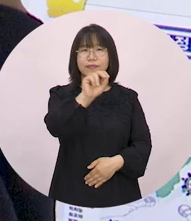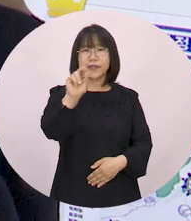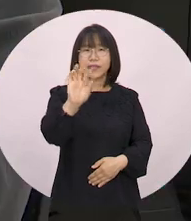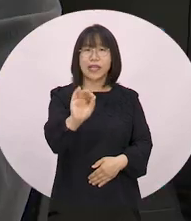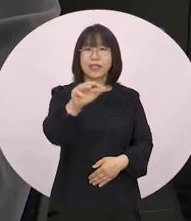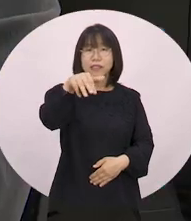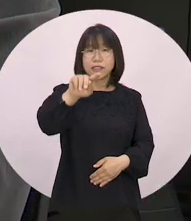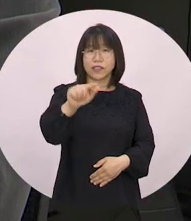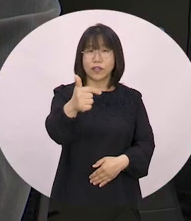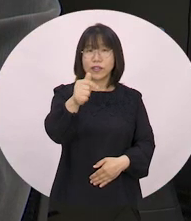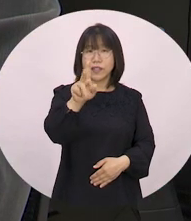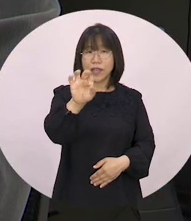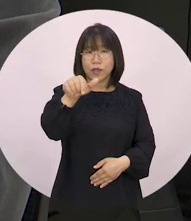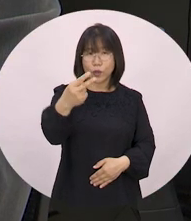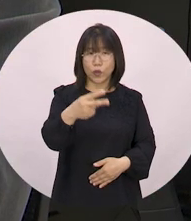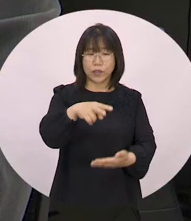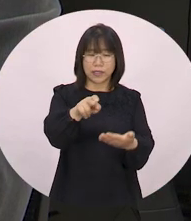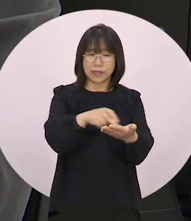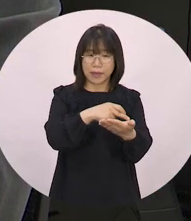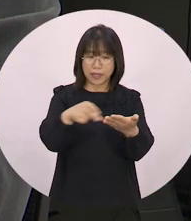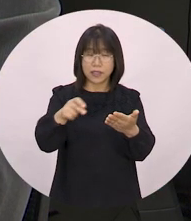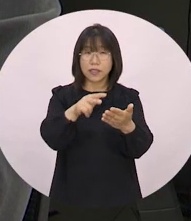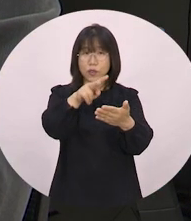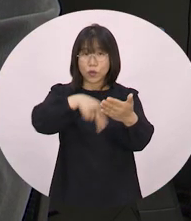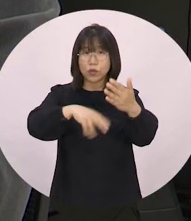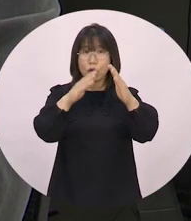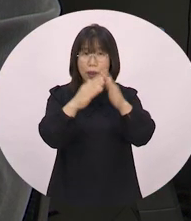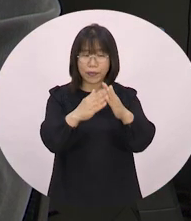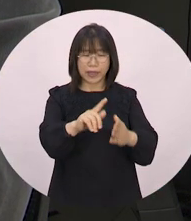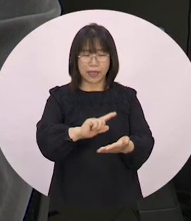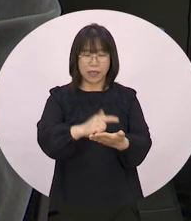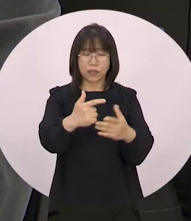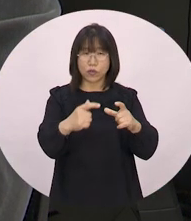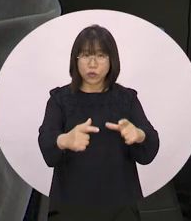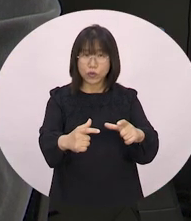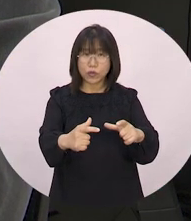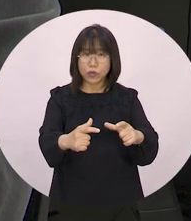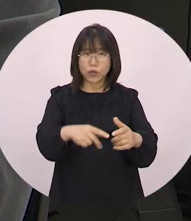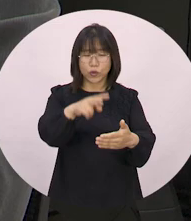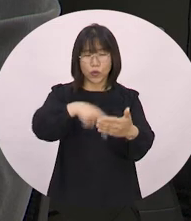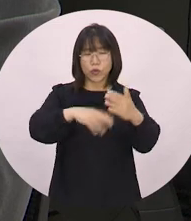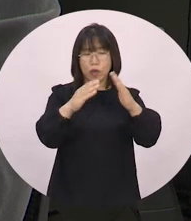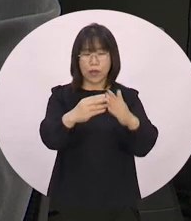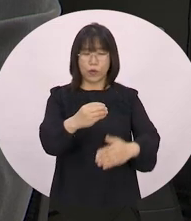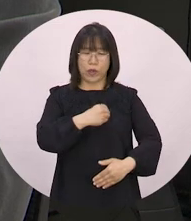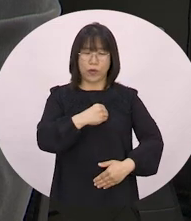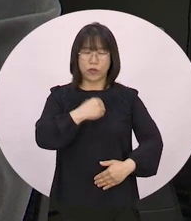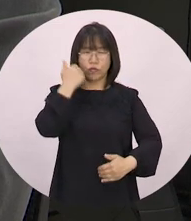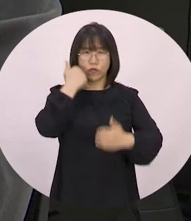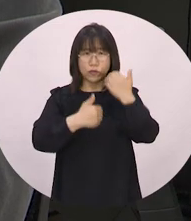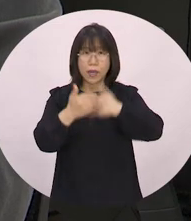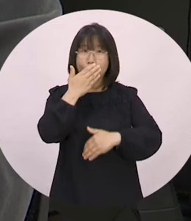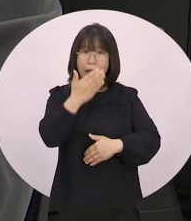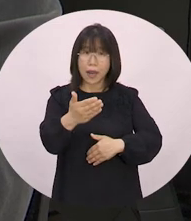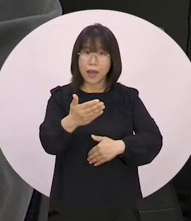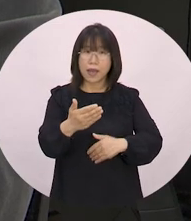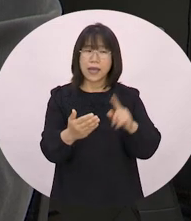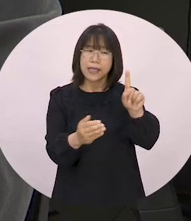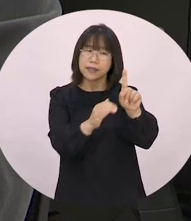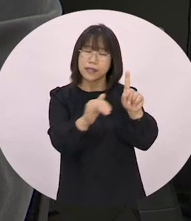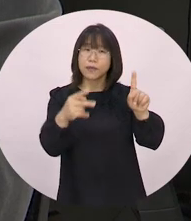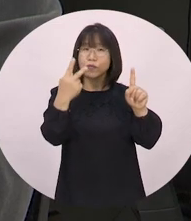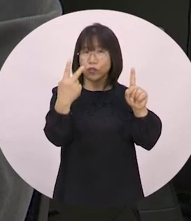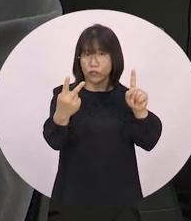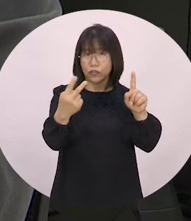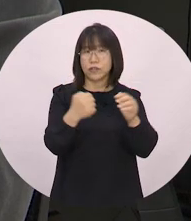양천 향후 병원 의 마련된 스마트 도서관을 강서고 통합도 서관 회원이라면 누구나 이용할 수 있습니다 1인 최대 2권까지